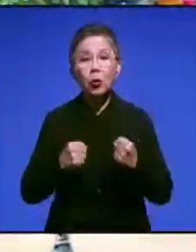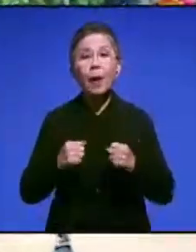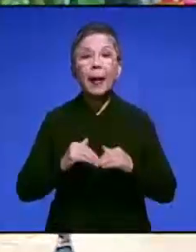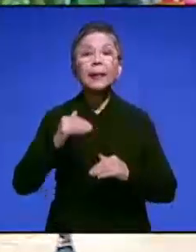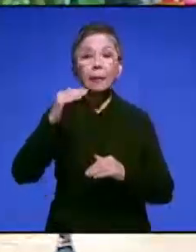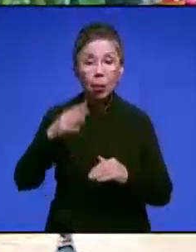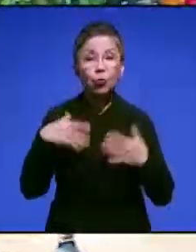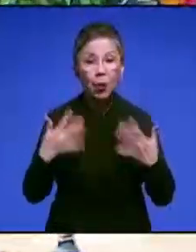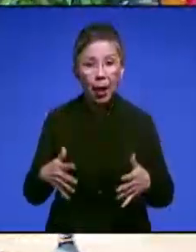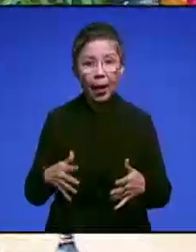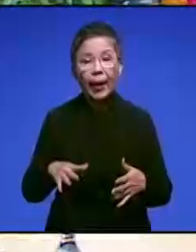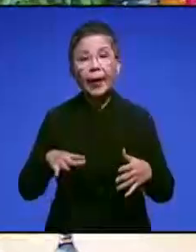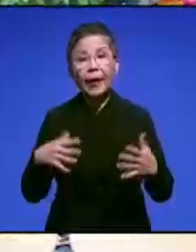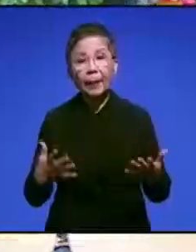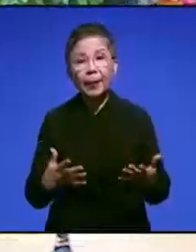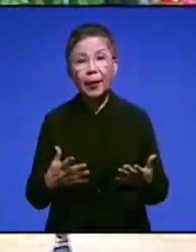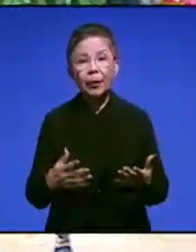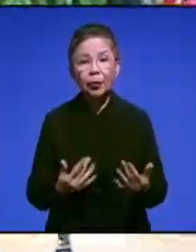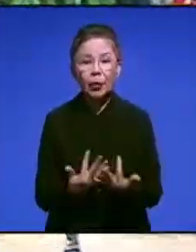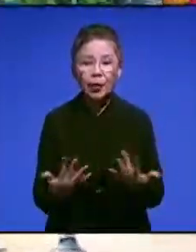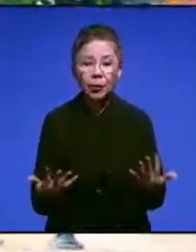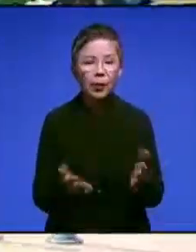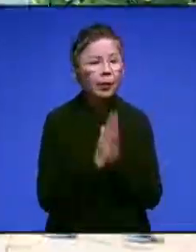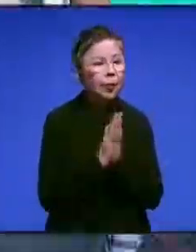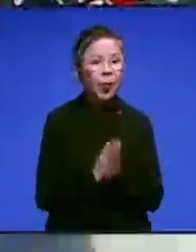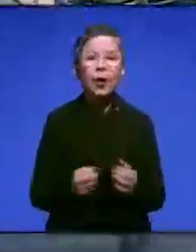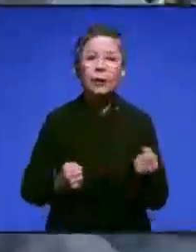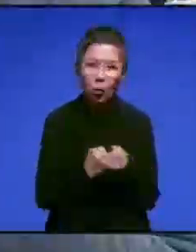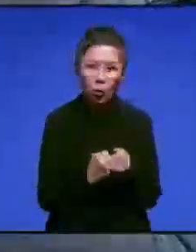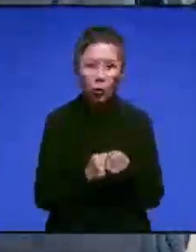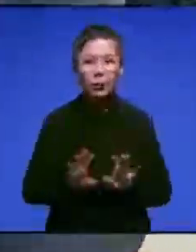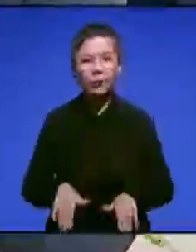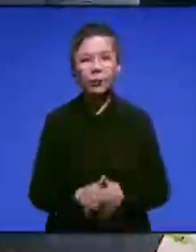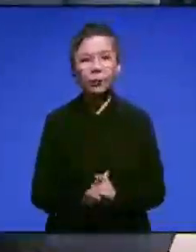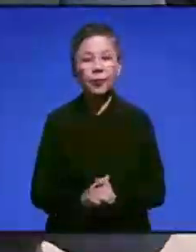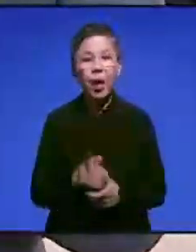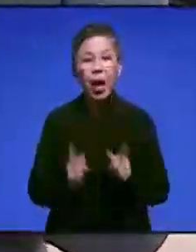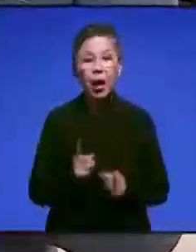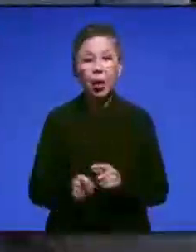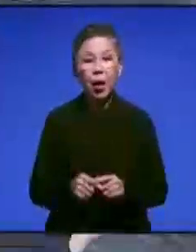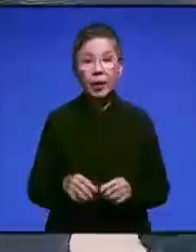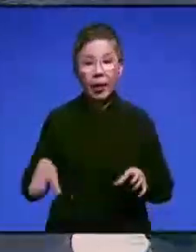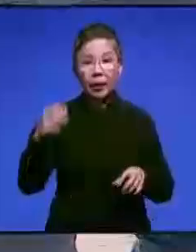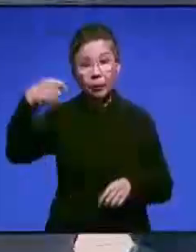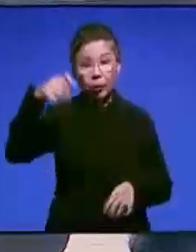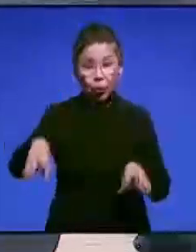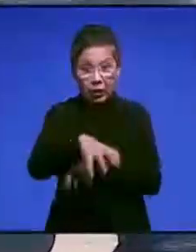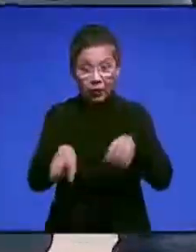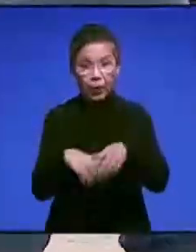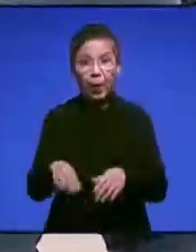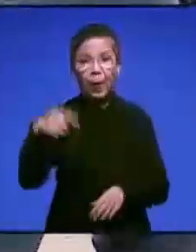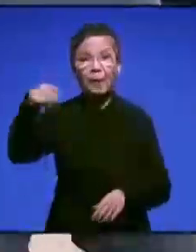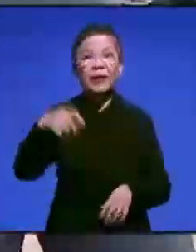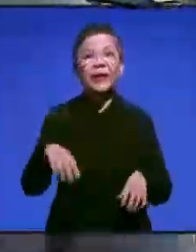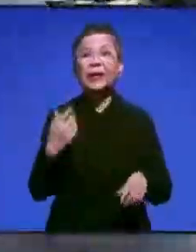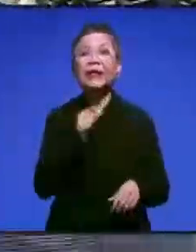saja minta tolong untuk rakyat untuk mengikuti aturannya seperti itu. Nah kira-kira nih kalau misalnya ada reshuffle, Mas pengennya tuh menteri apa sih yang